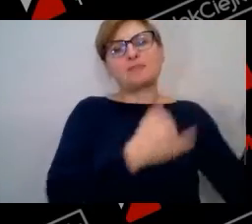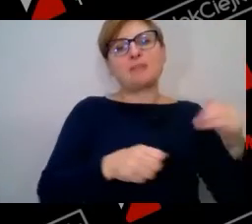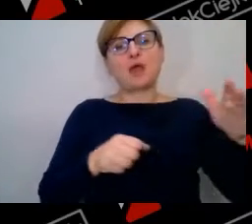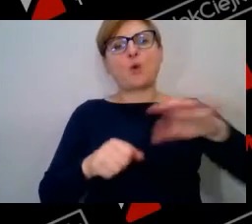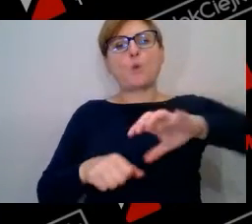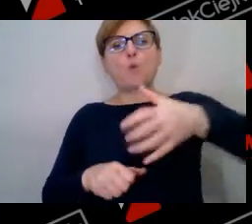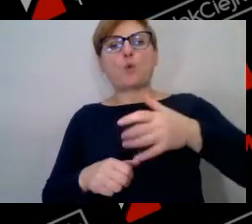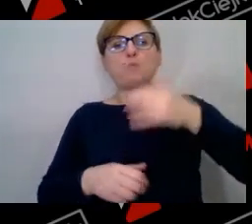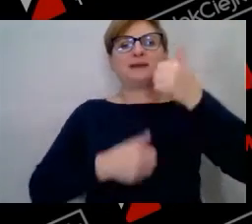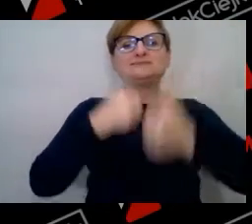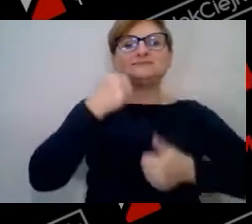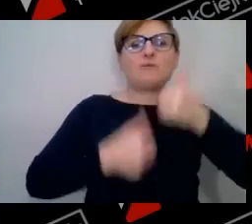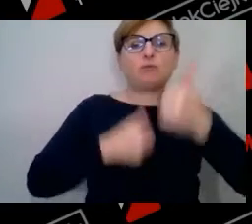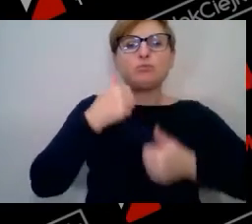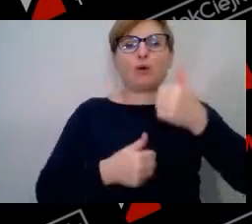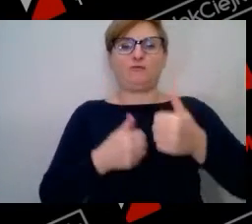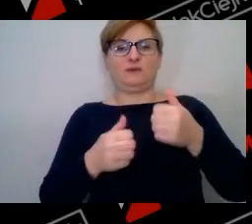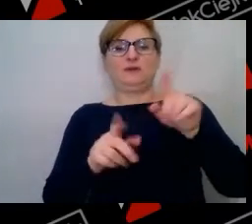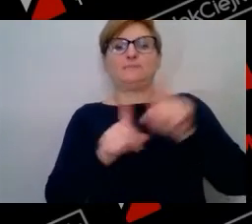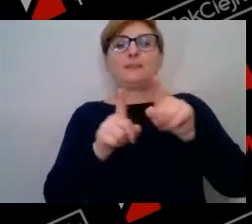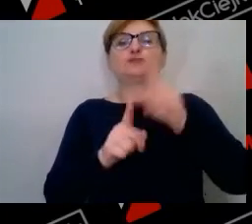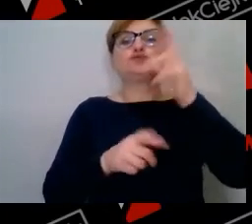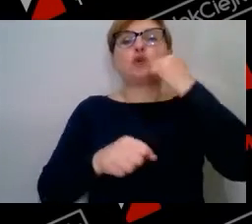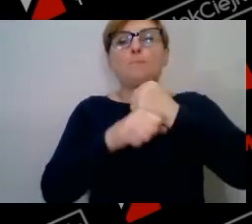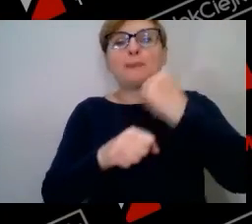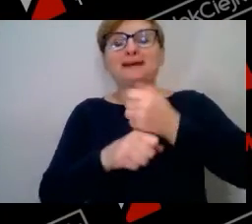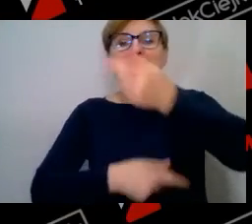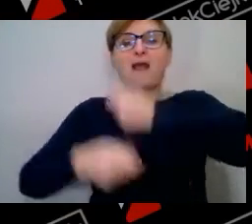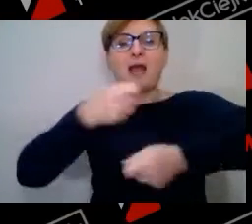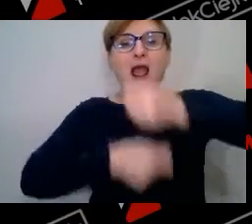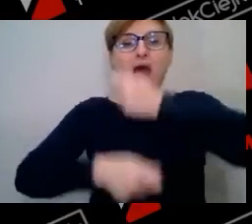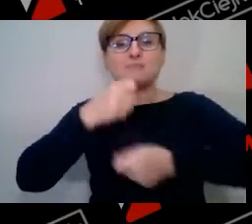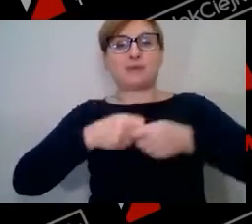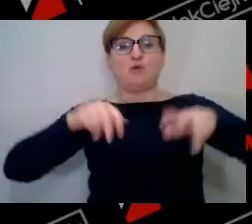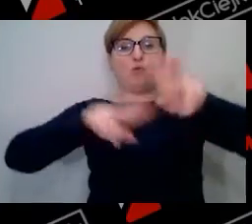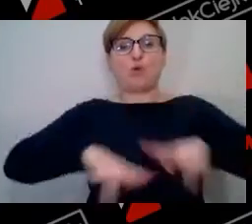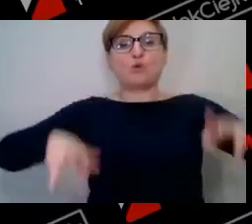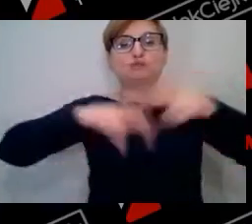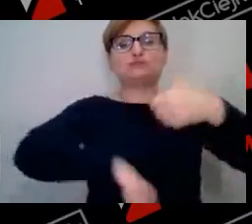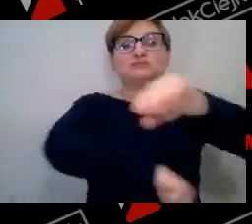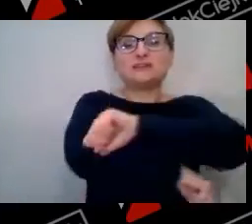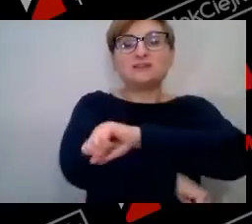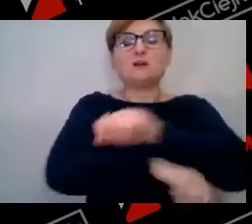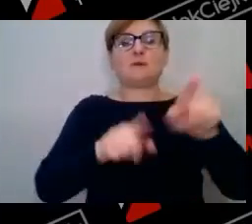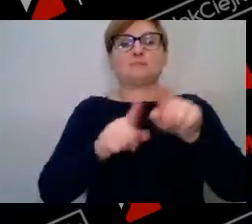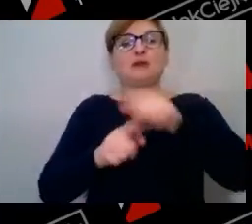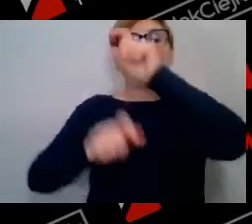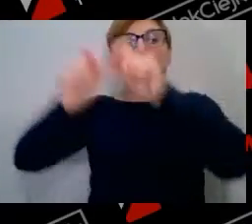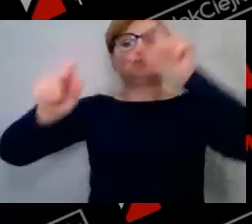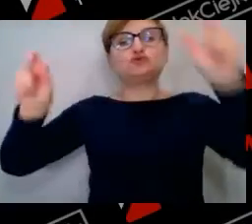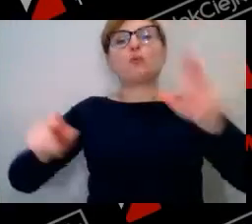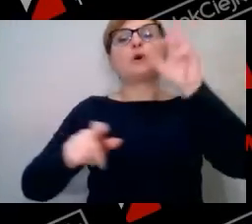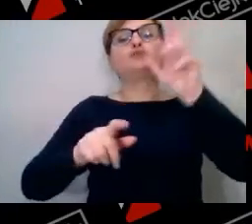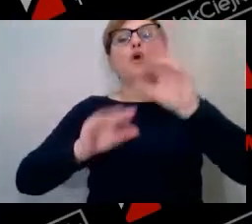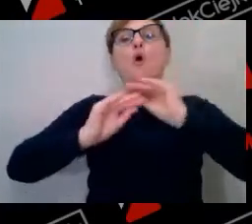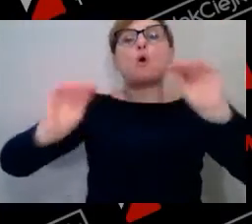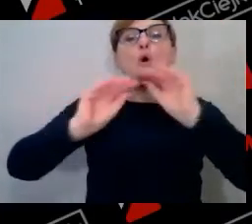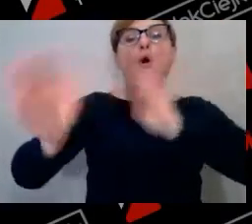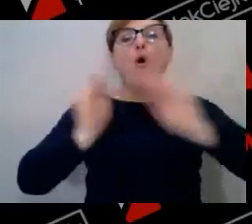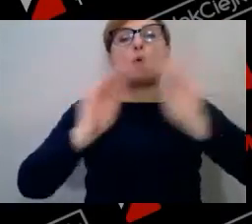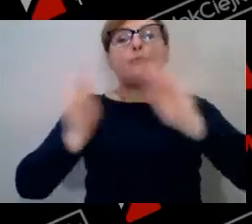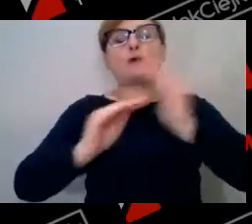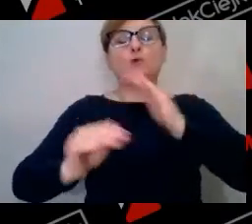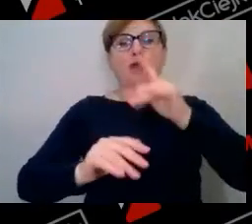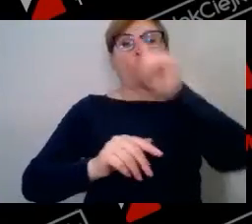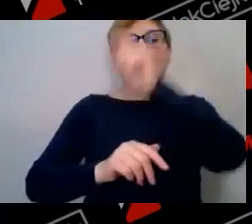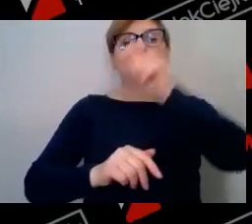pracownic handlu, zatrudnionych w opiece rodzin zastępczych, opiekunów i opiekunki osób z niepełnosprawnością, wychowawców i wychowawczyni w ośrodkach wychowawczo-opiekuńczych